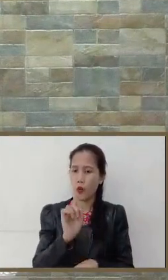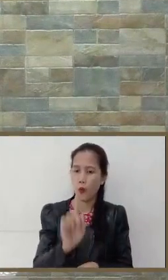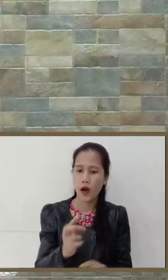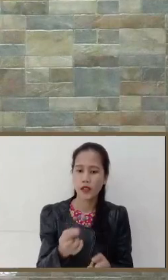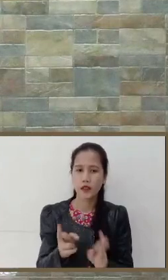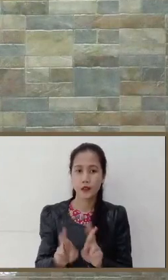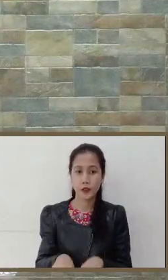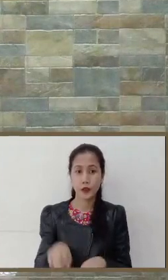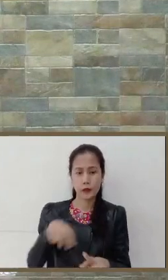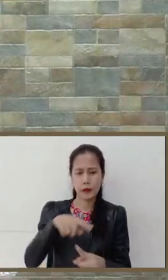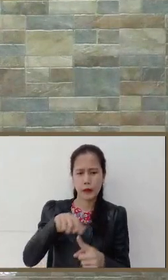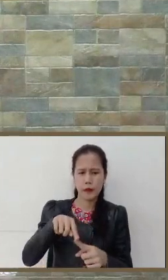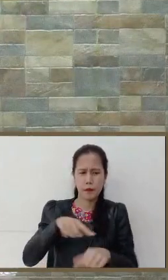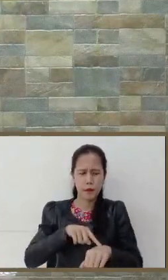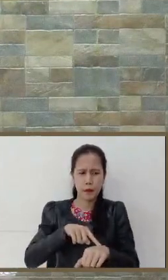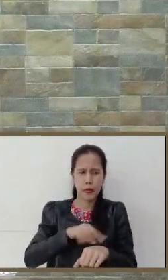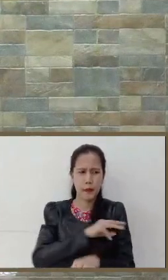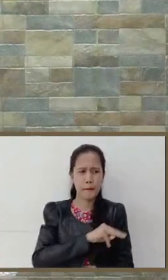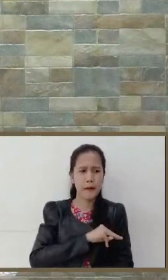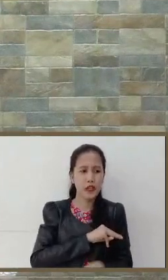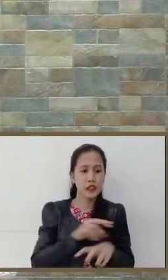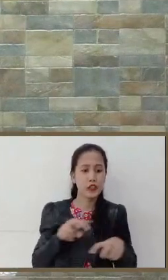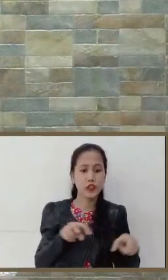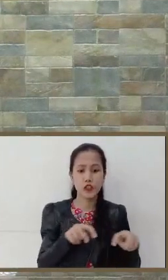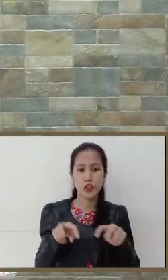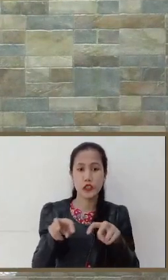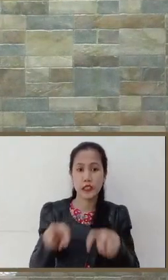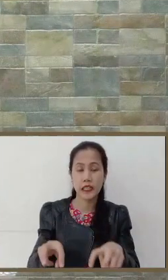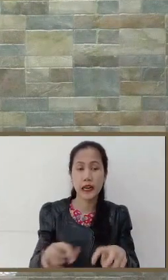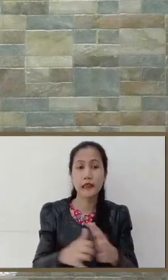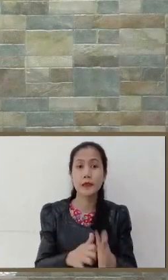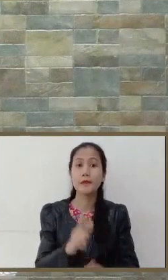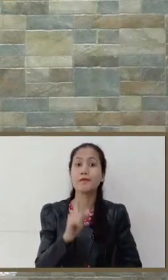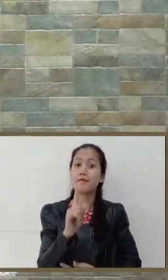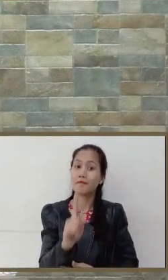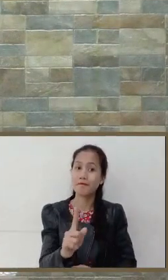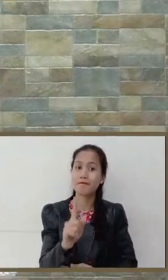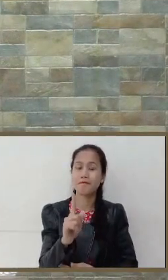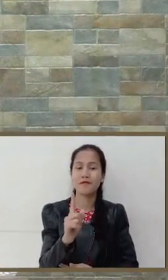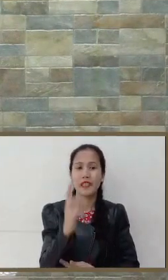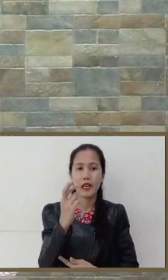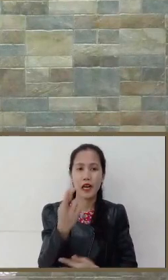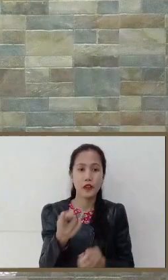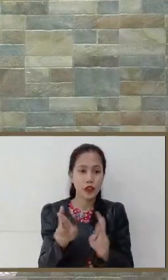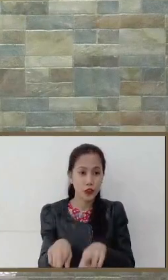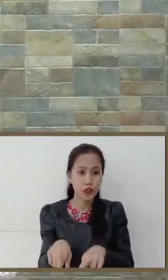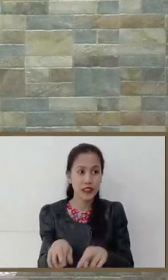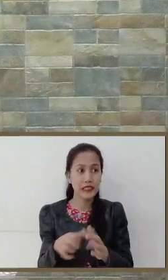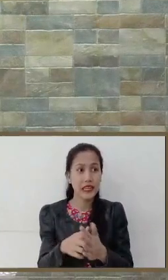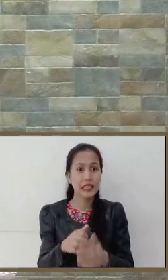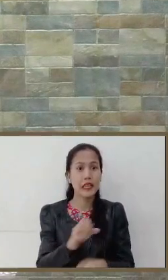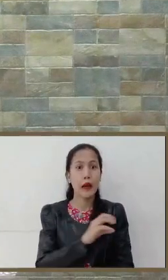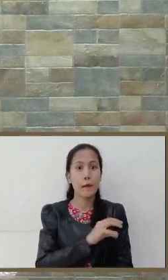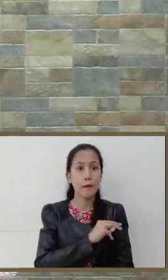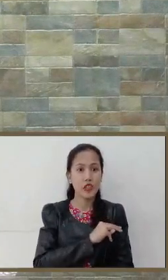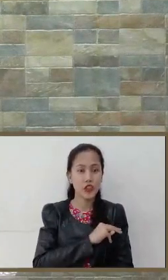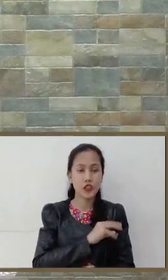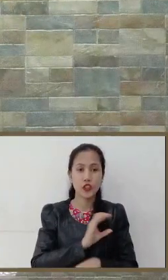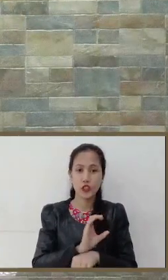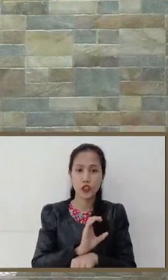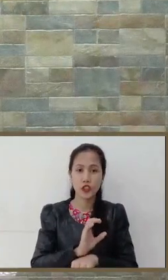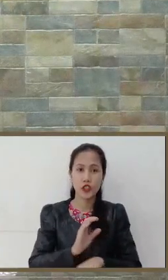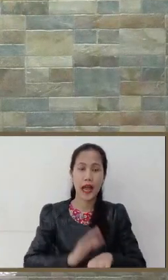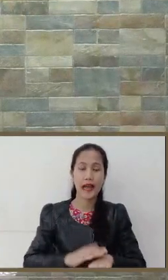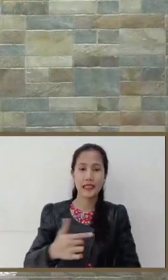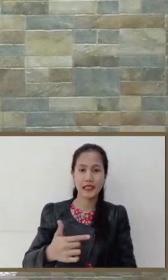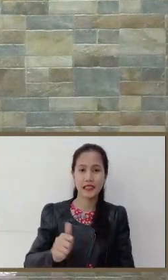first missionary journey po, ay doon po naging bunga po itong Galatia. At yung dumating yung panahon na si Apostle Pablo, of course, bilang